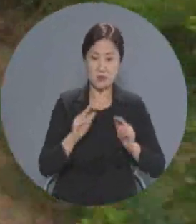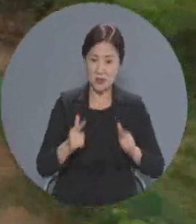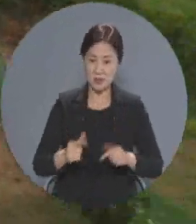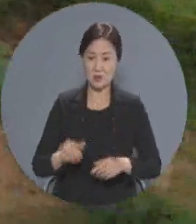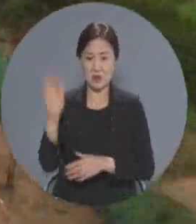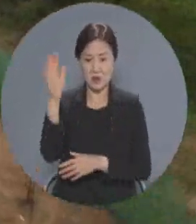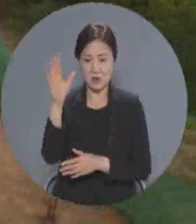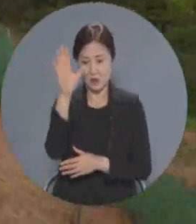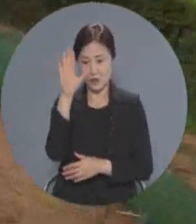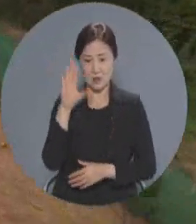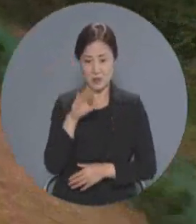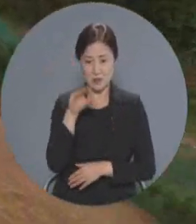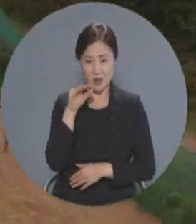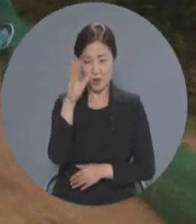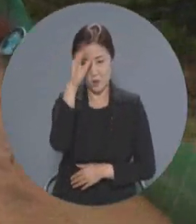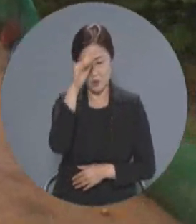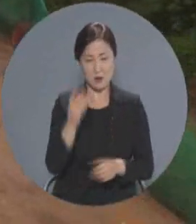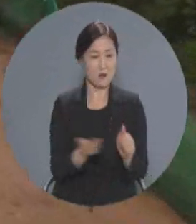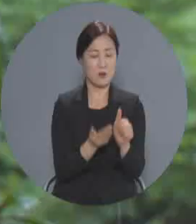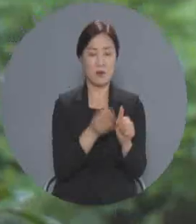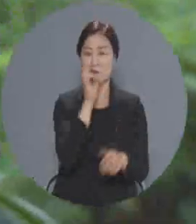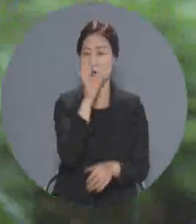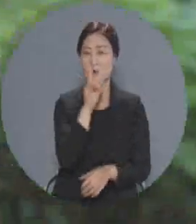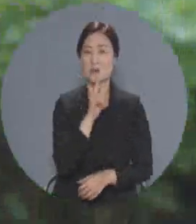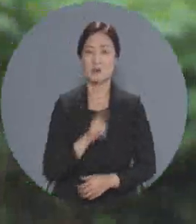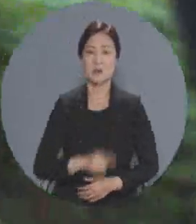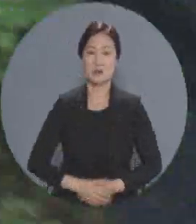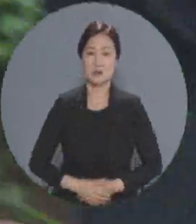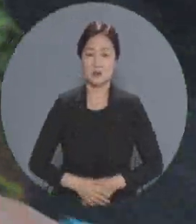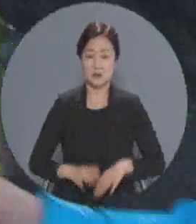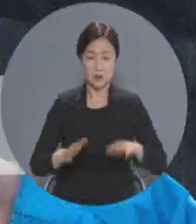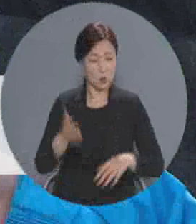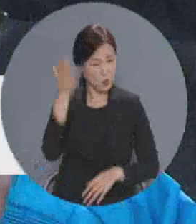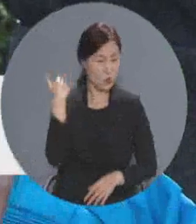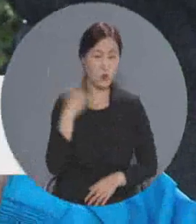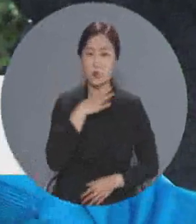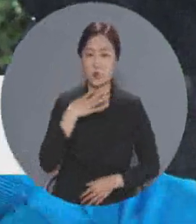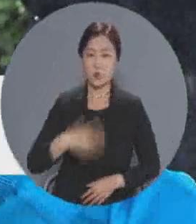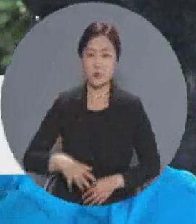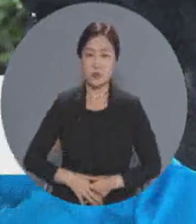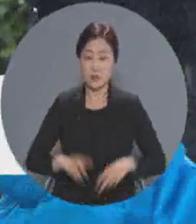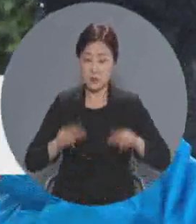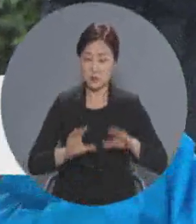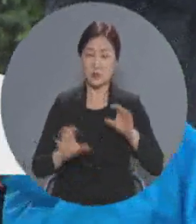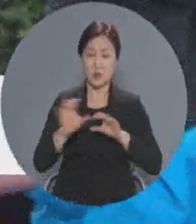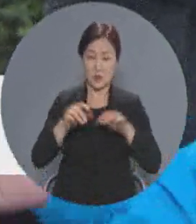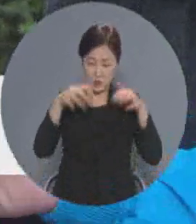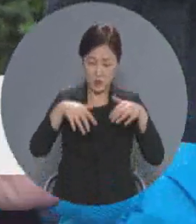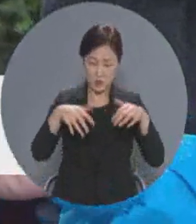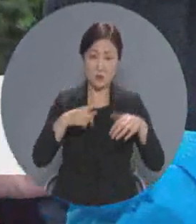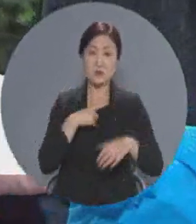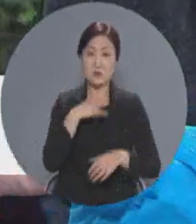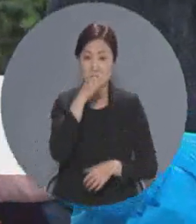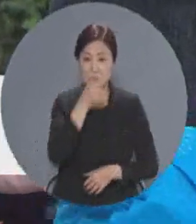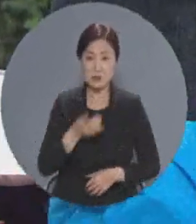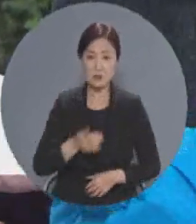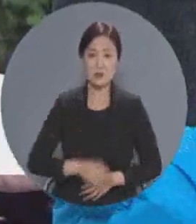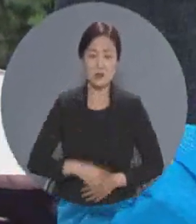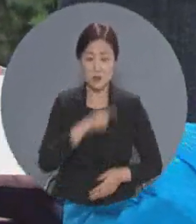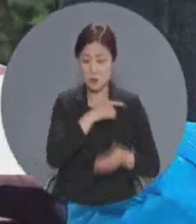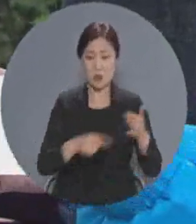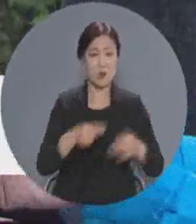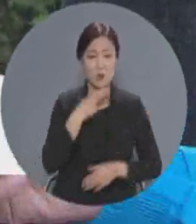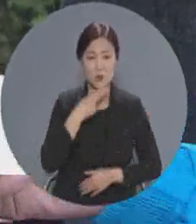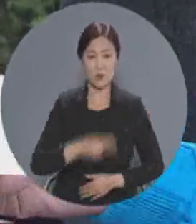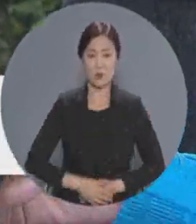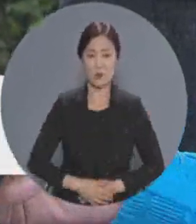오리 같은 동물도 키울 수가 없습니다. 전혀 없었죠. 여보다도 더 비가 많이 오고 그래도 맑은 물,